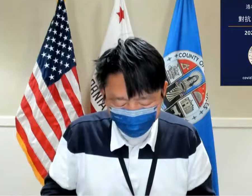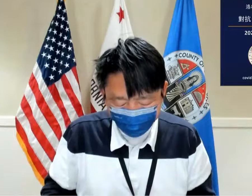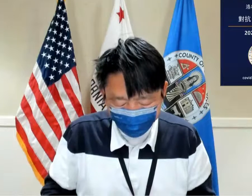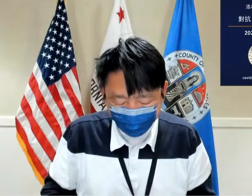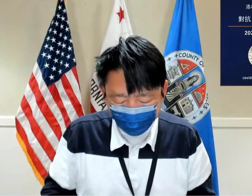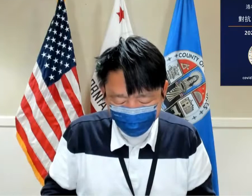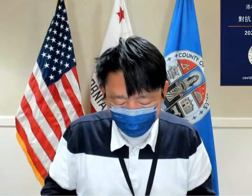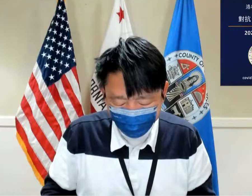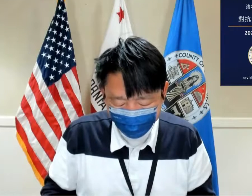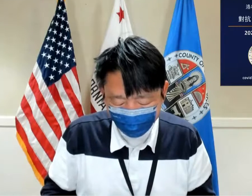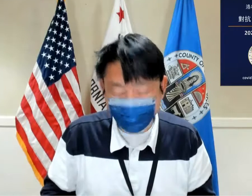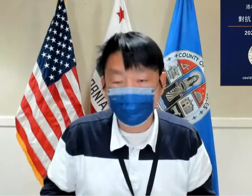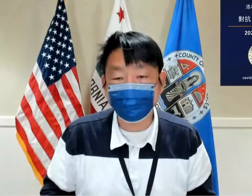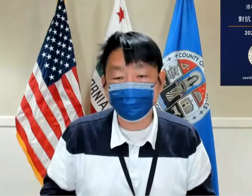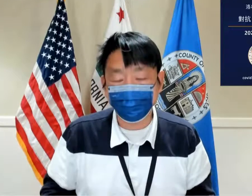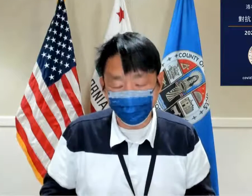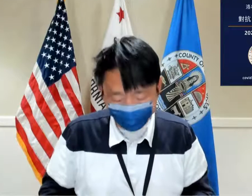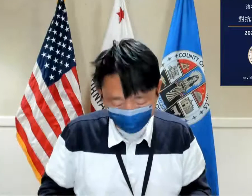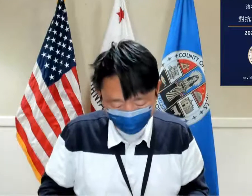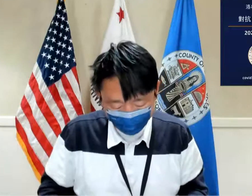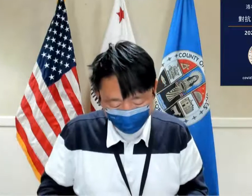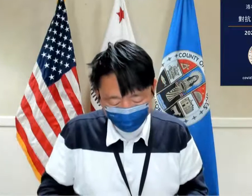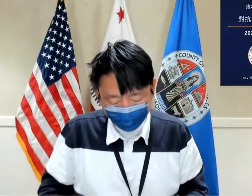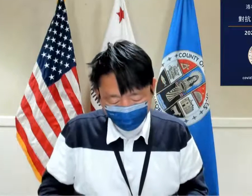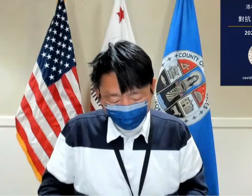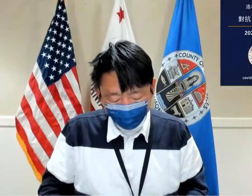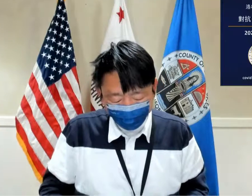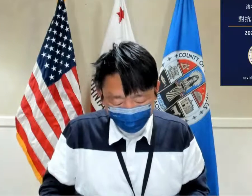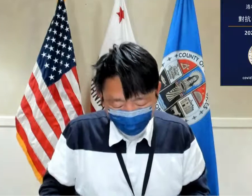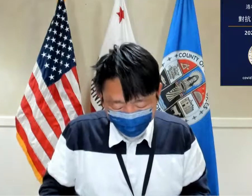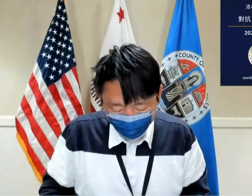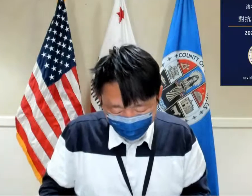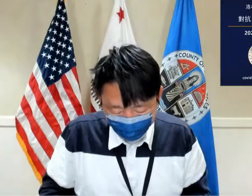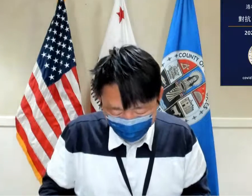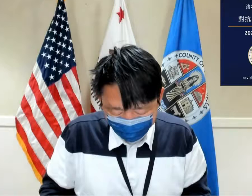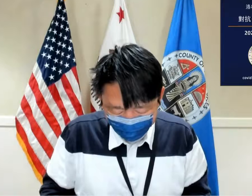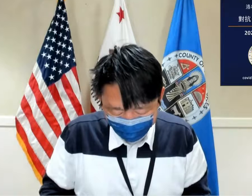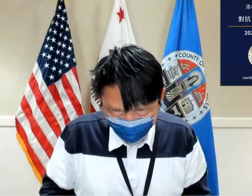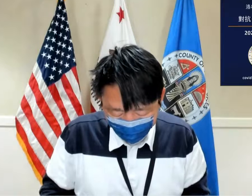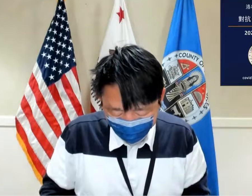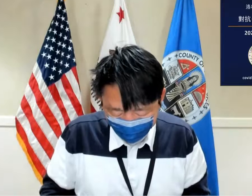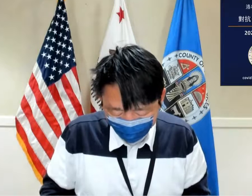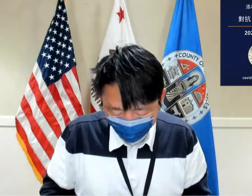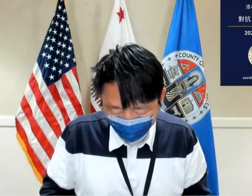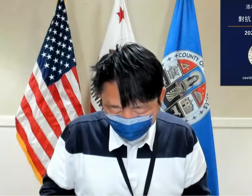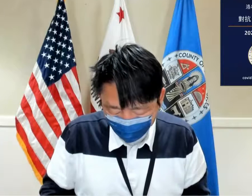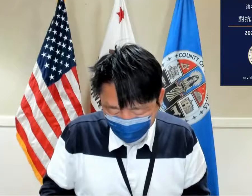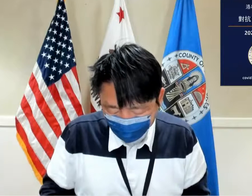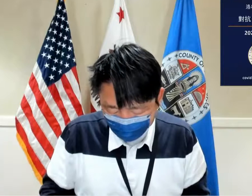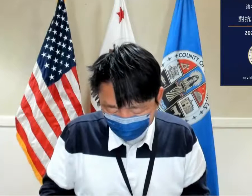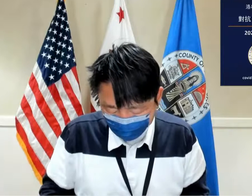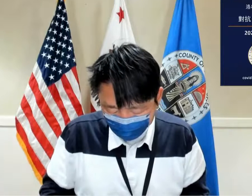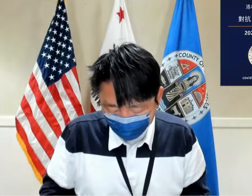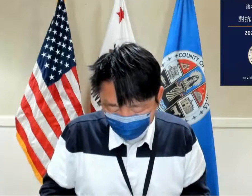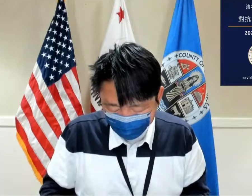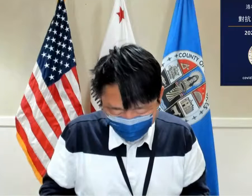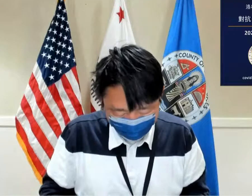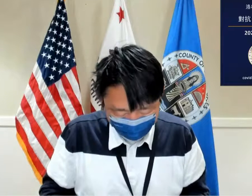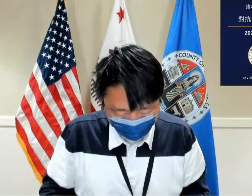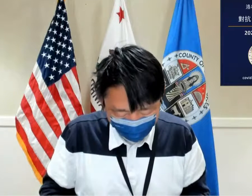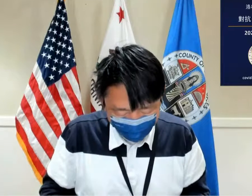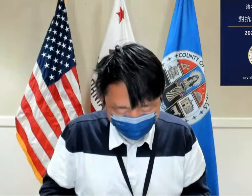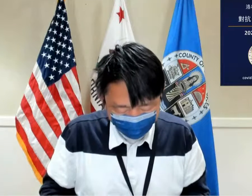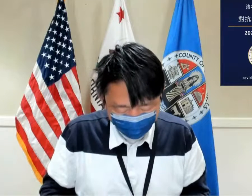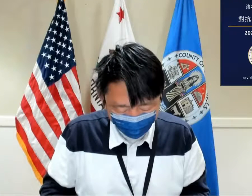供准确的、及时的接种资料。南顿医疗将为优化 MyTurn 的容量